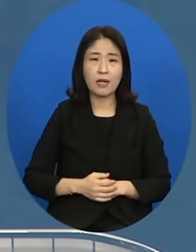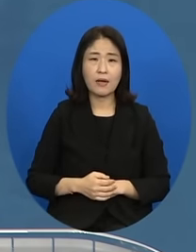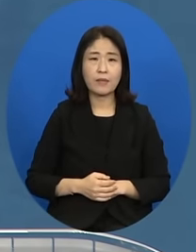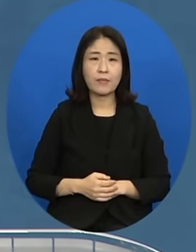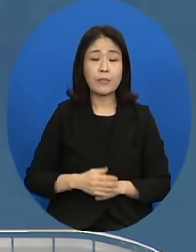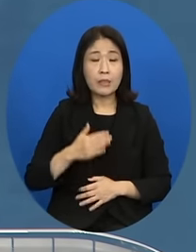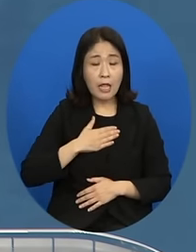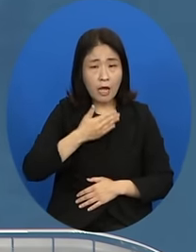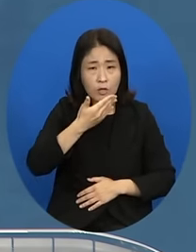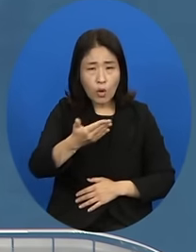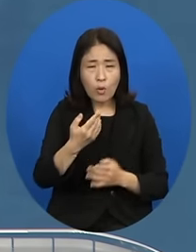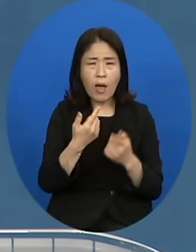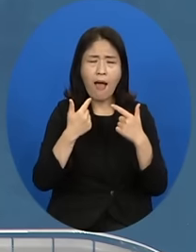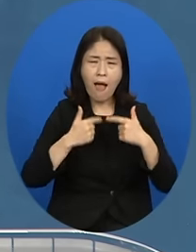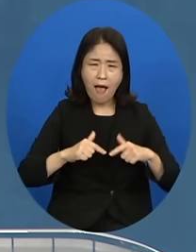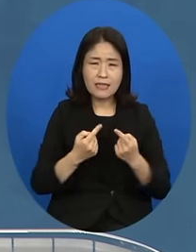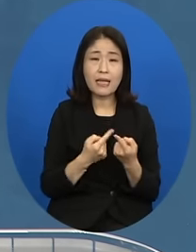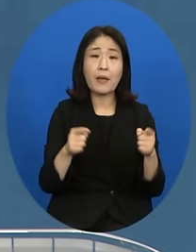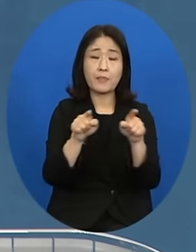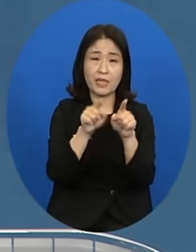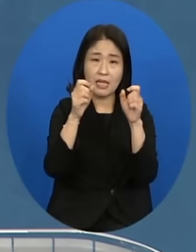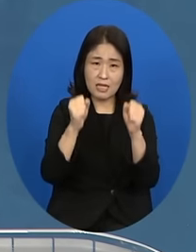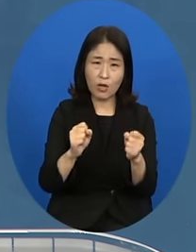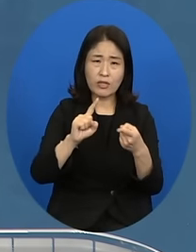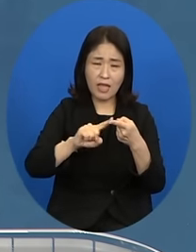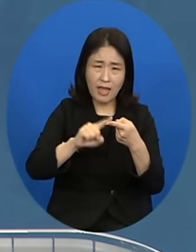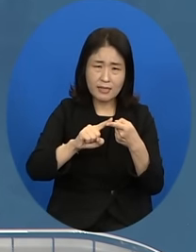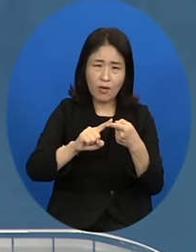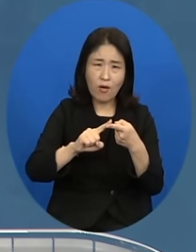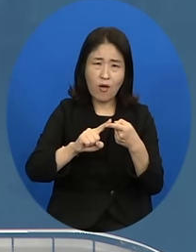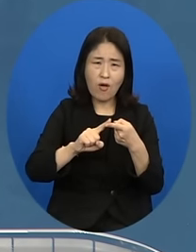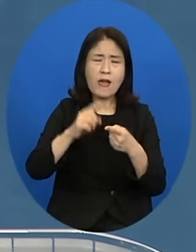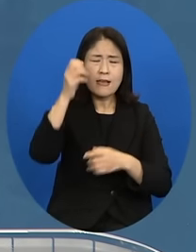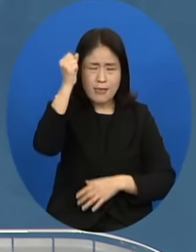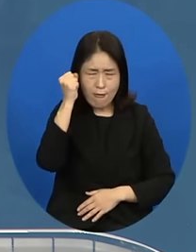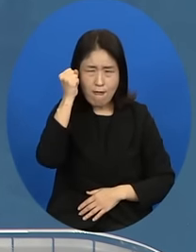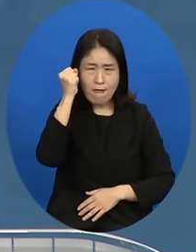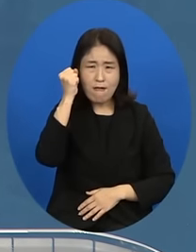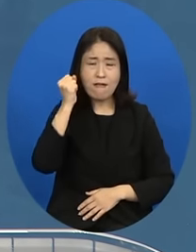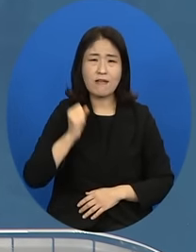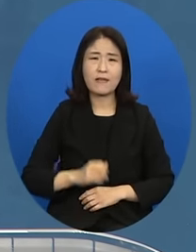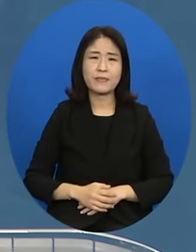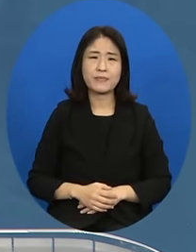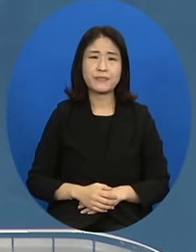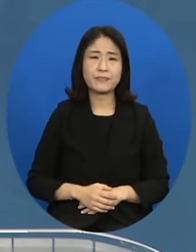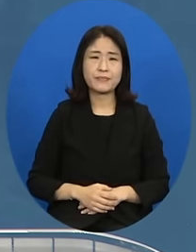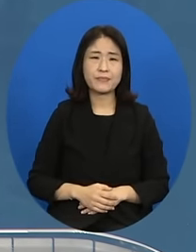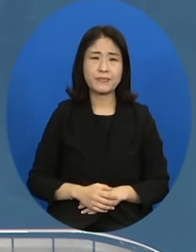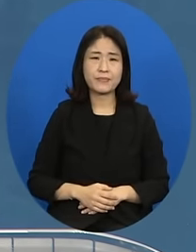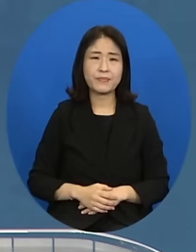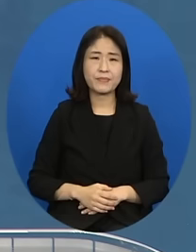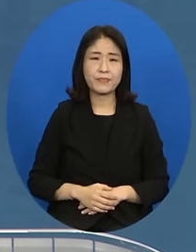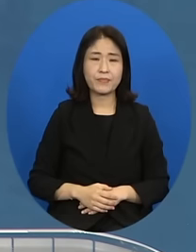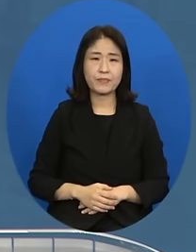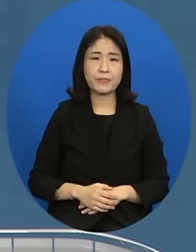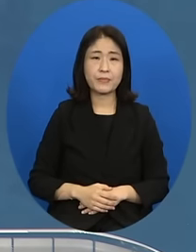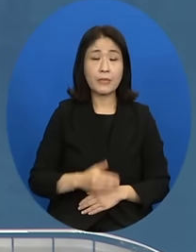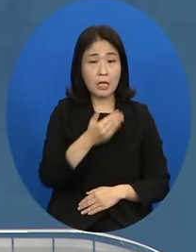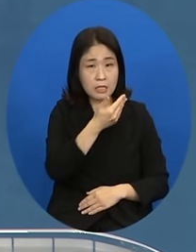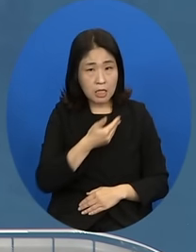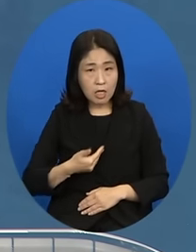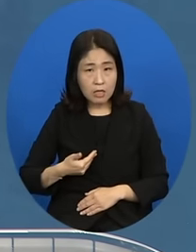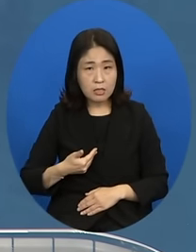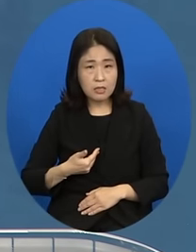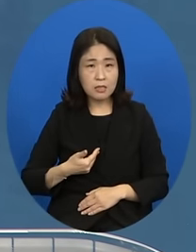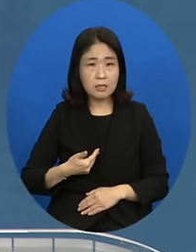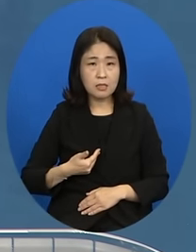너희와 항상 함께 있으니 이것을 꼭 붙들라고 하시는 거예요. 여러분, 제자들은 공생의